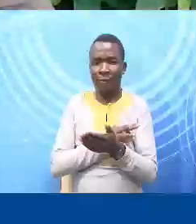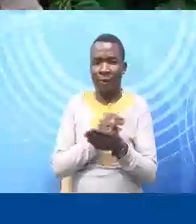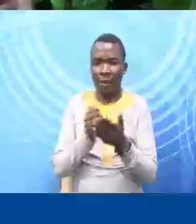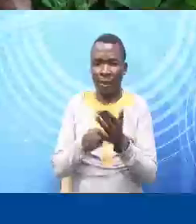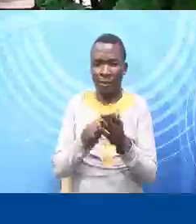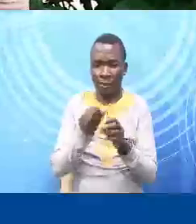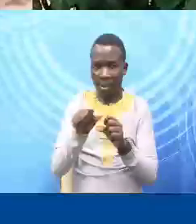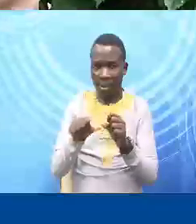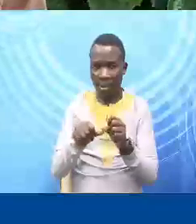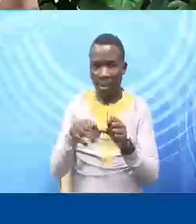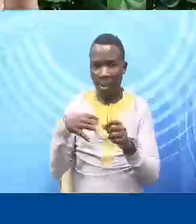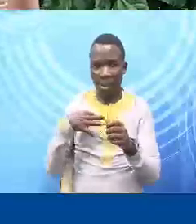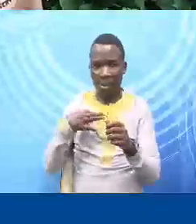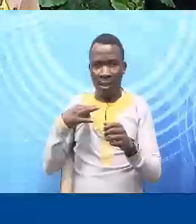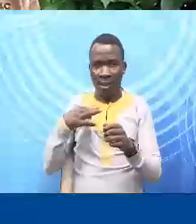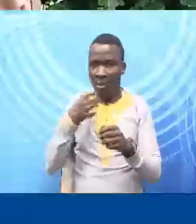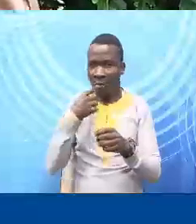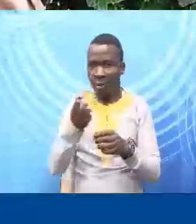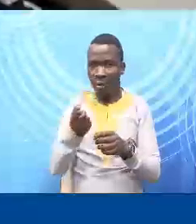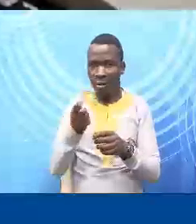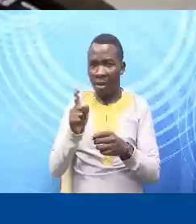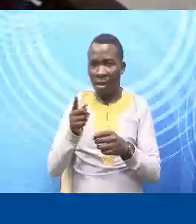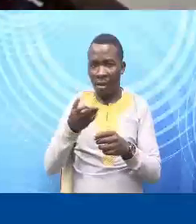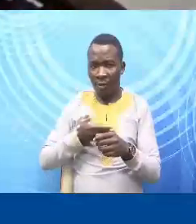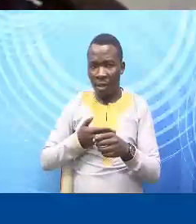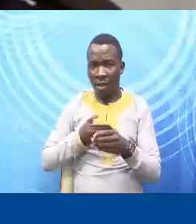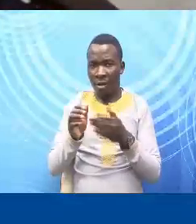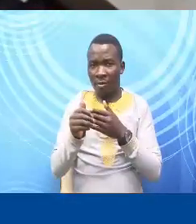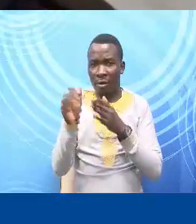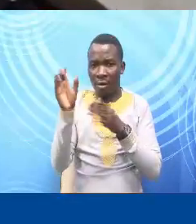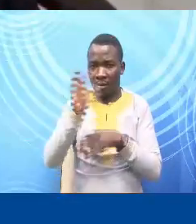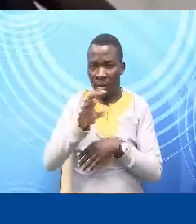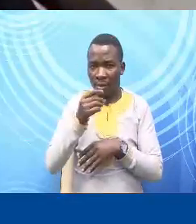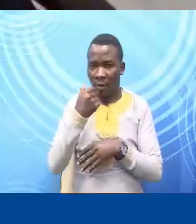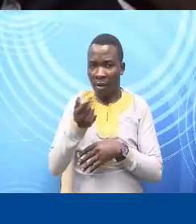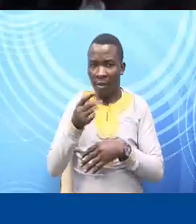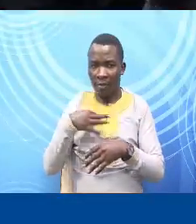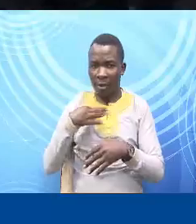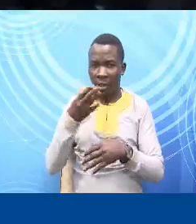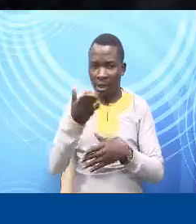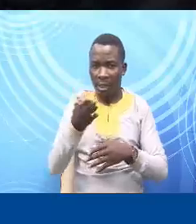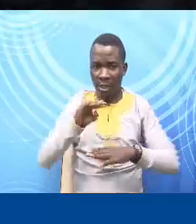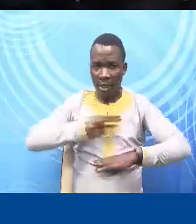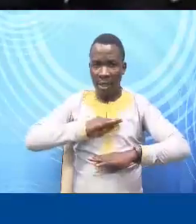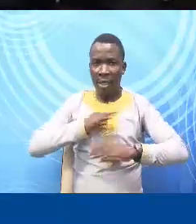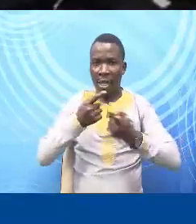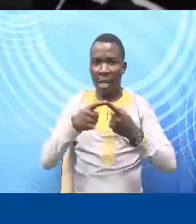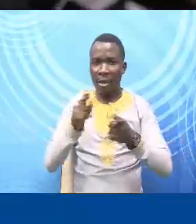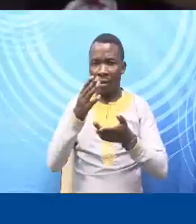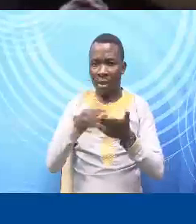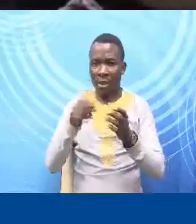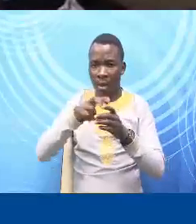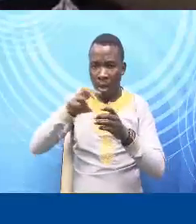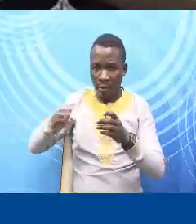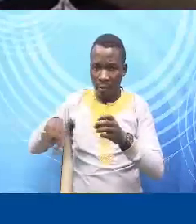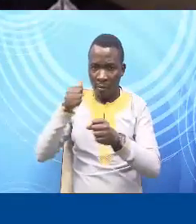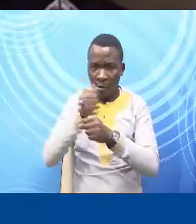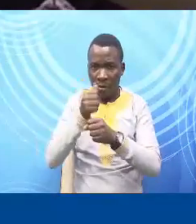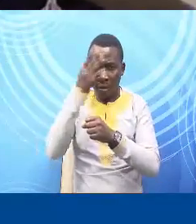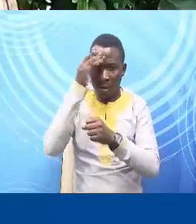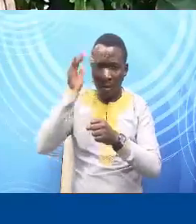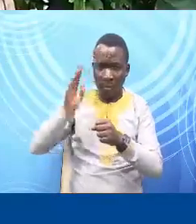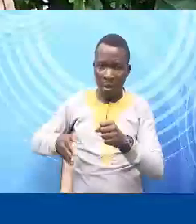yuko badafite ubuyobozi bwa kampani buvuga yuko imyambaro ihari kandi ihagije, gusa ngo hari bamwe bagiye bava mu mirimo yabo kubera imyitwarire